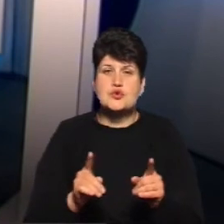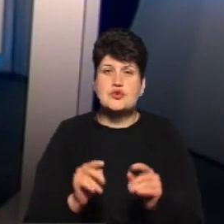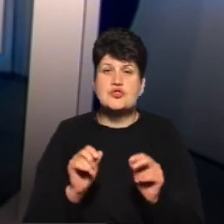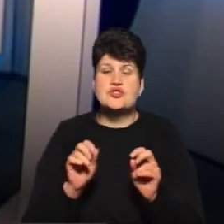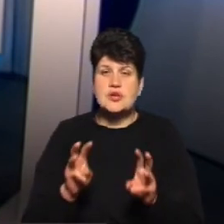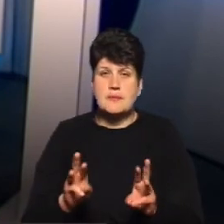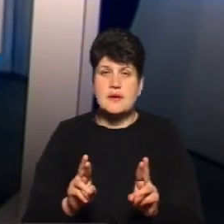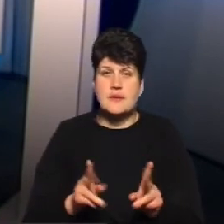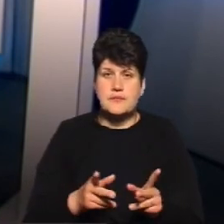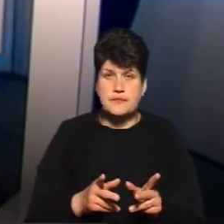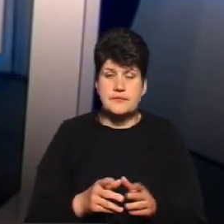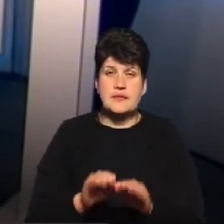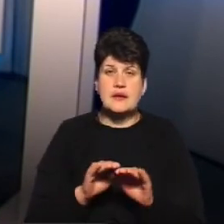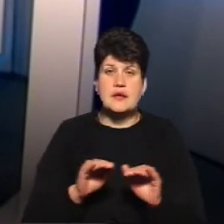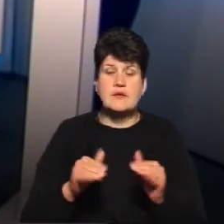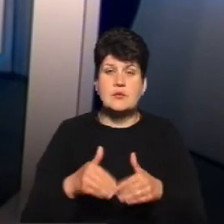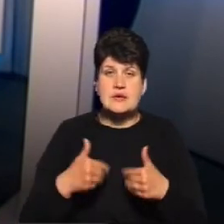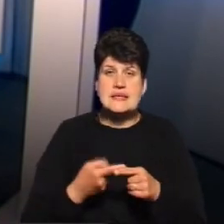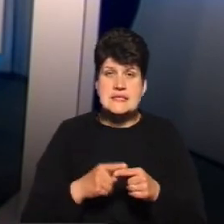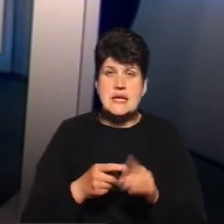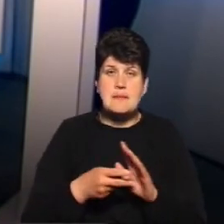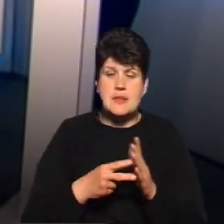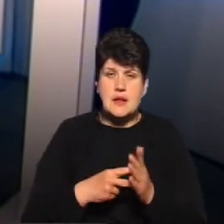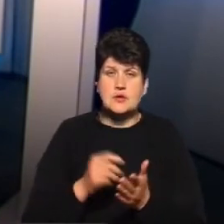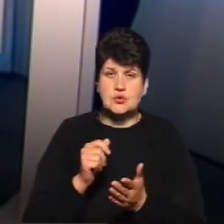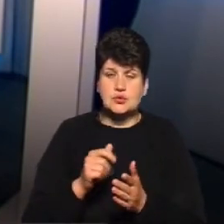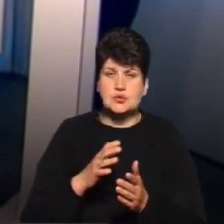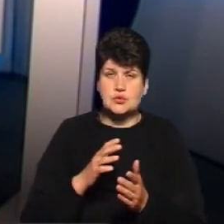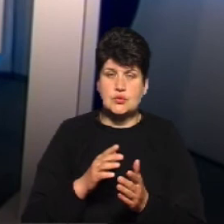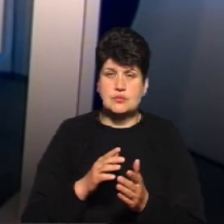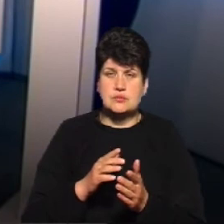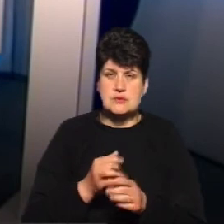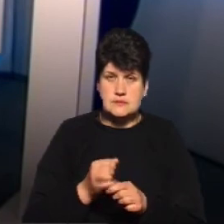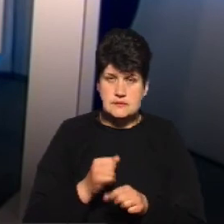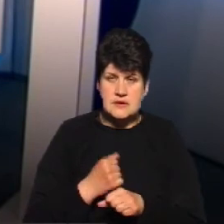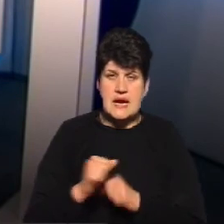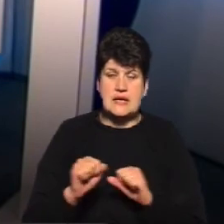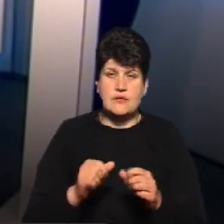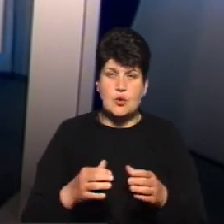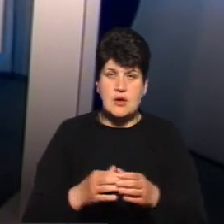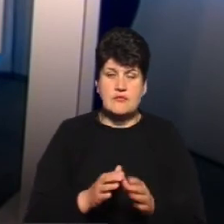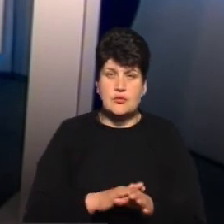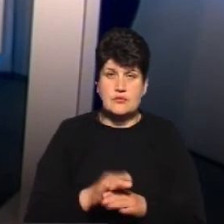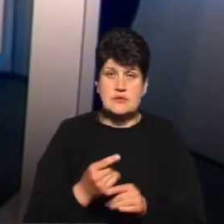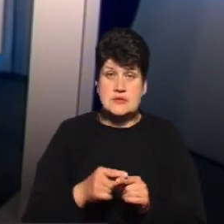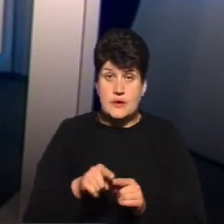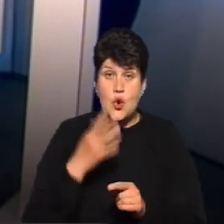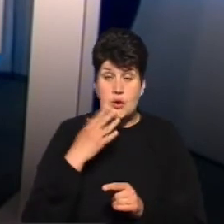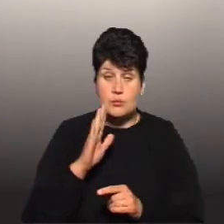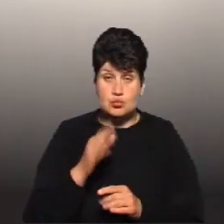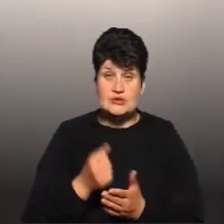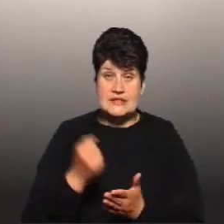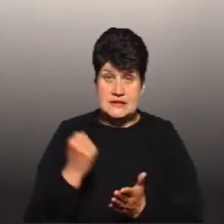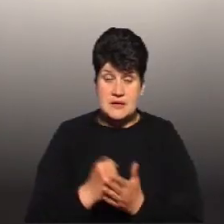чи цей план зобов'язує все-таки керівників громад дотримуватися пропозицій? От коли вже буде затверджений після погодження